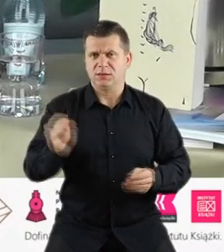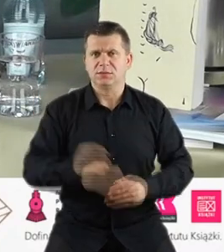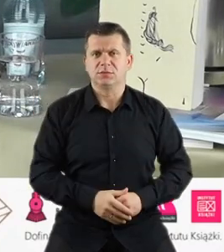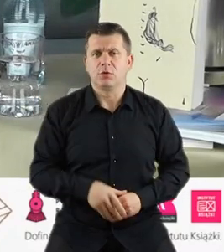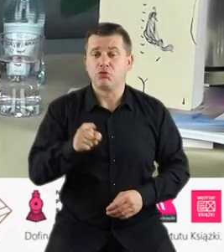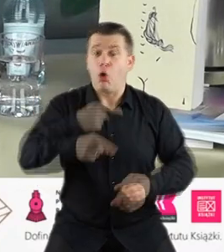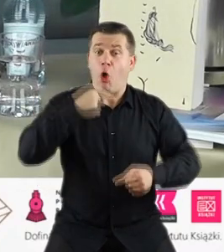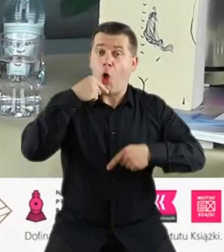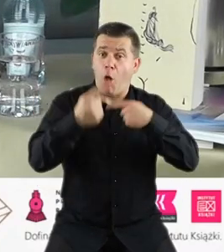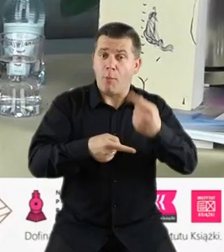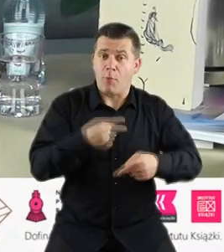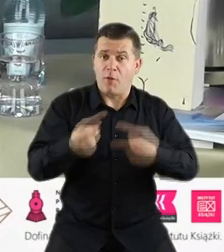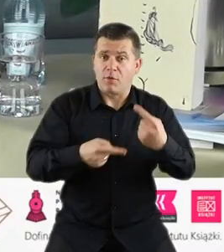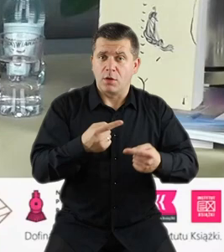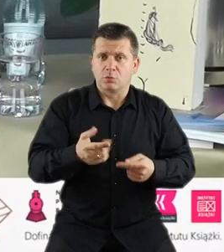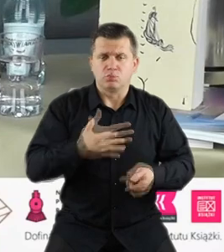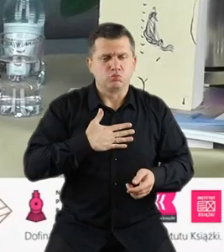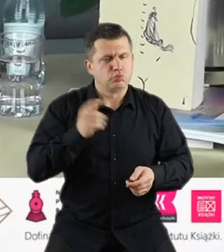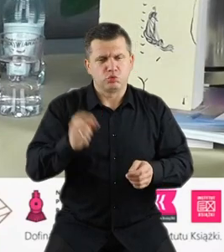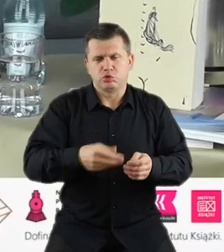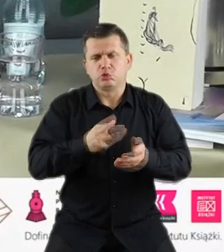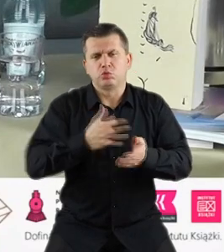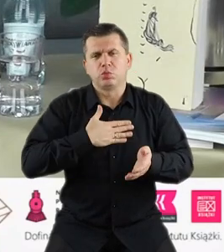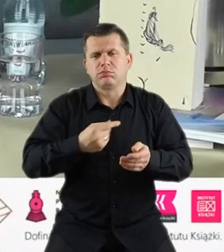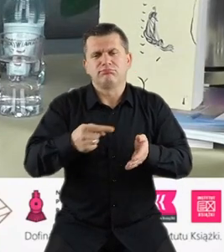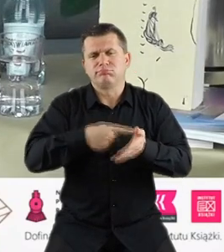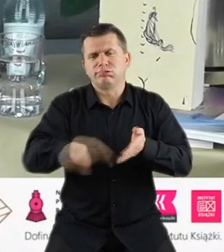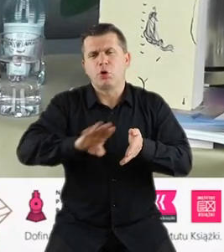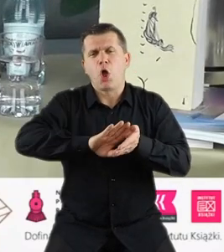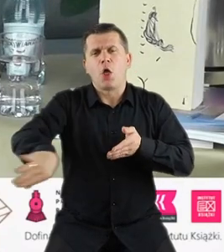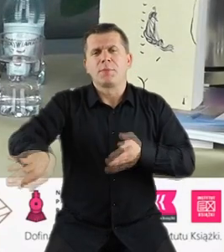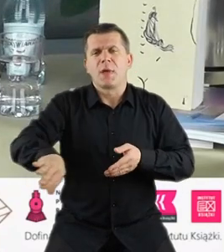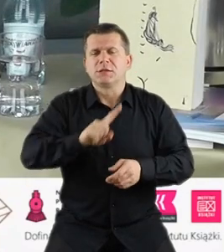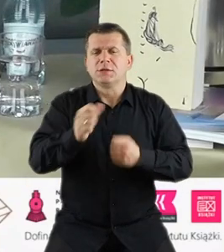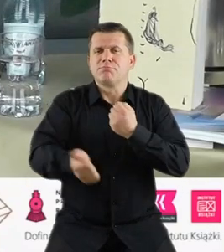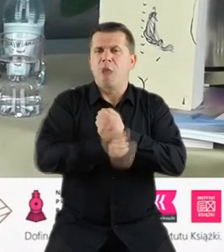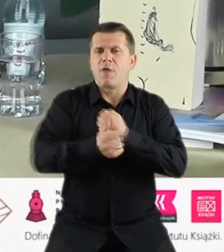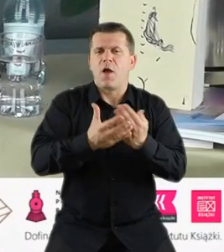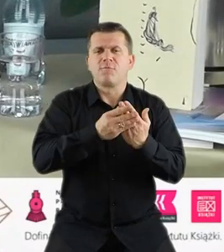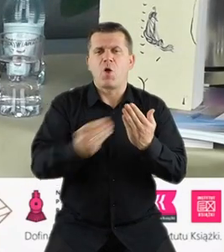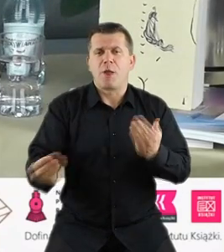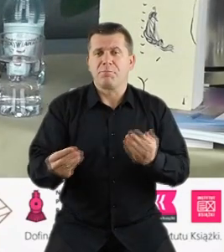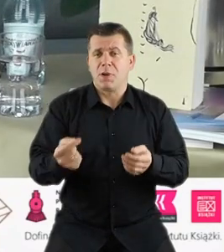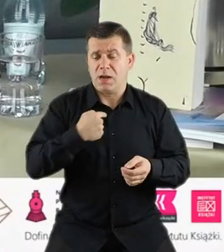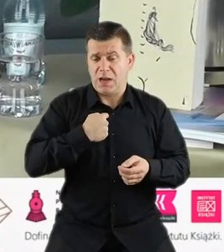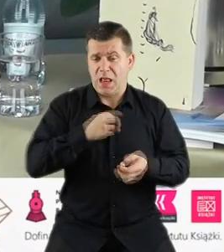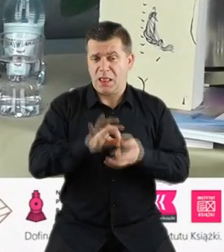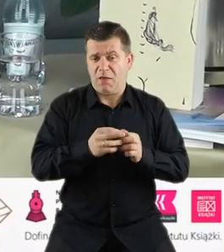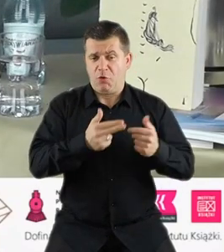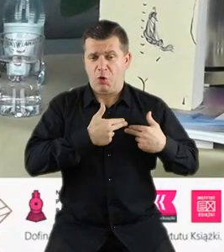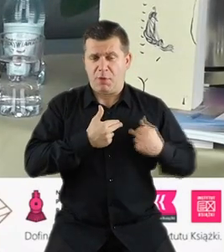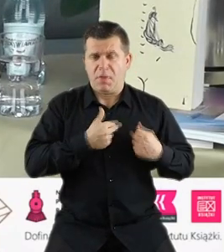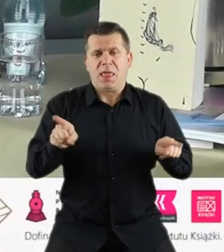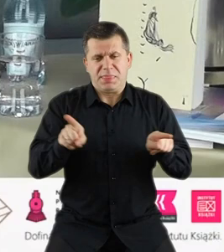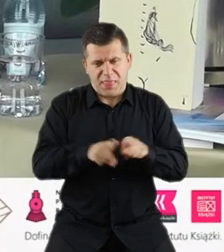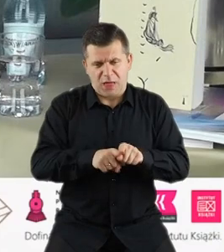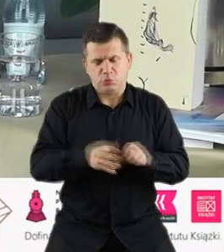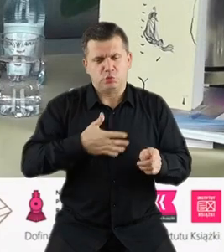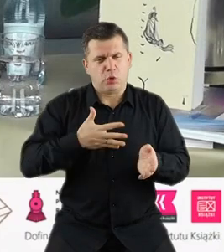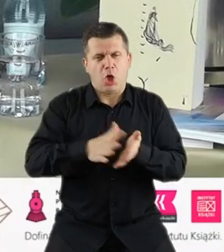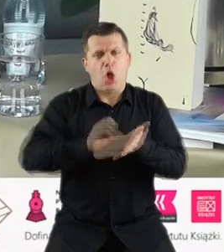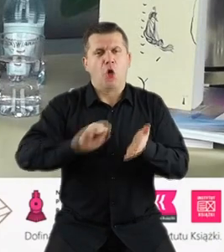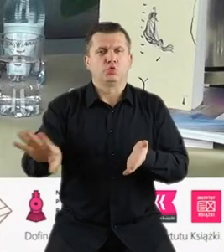czym to opowiadanie musiało odpaść ze względów formalnych i gdybym ja siedziała w jury, to też bym takie